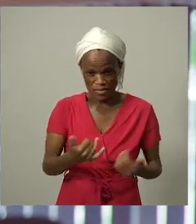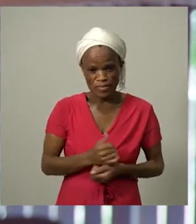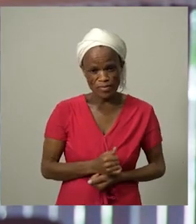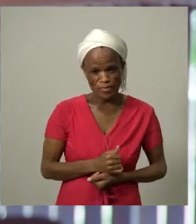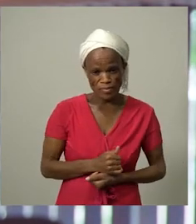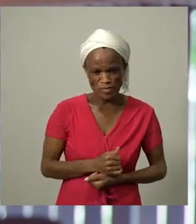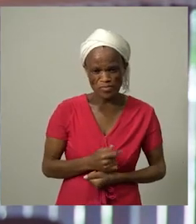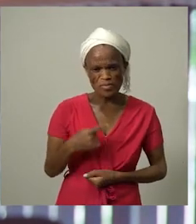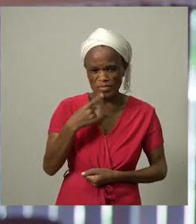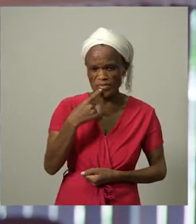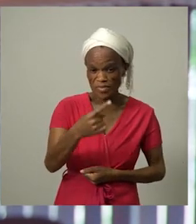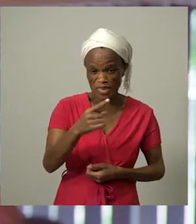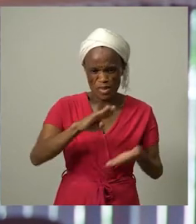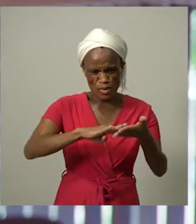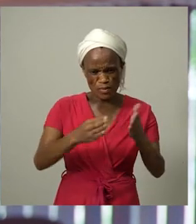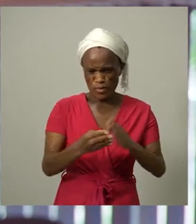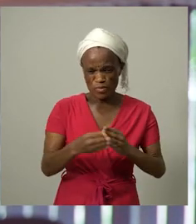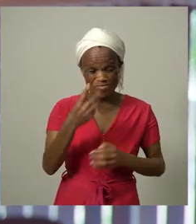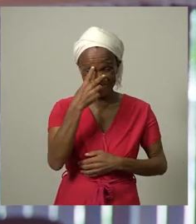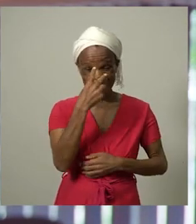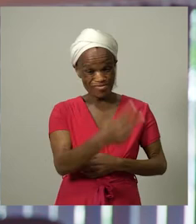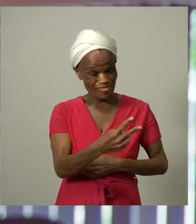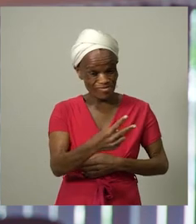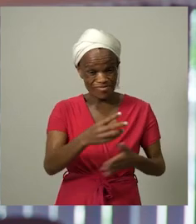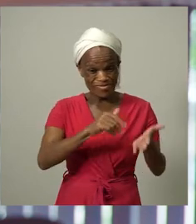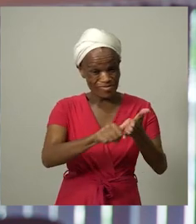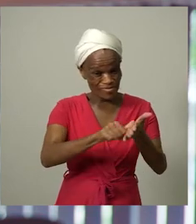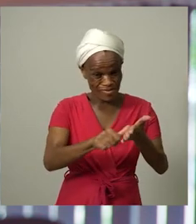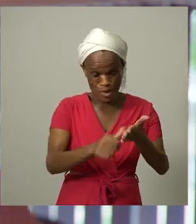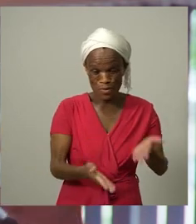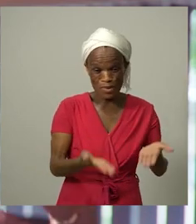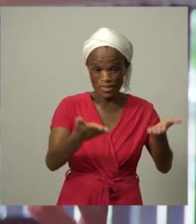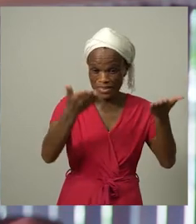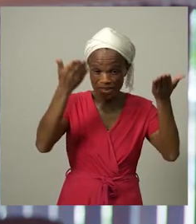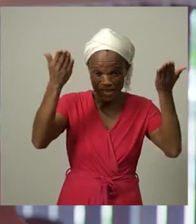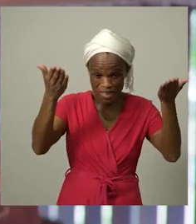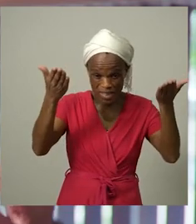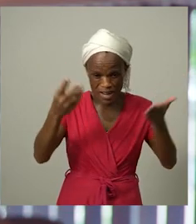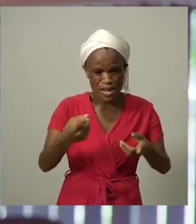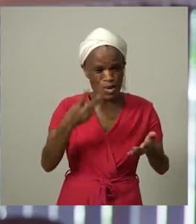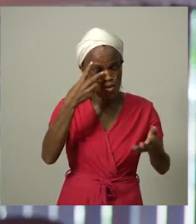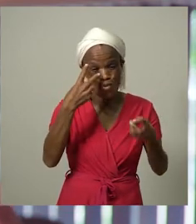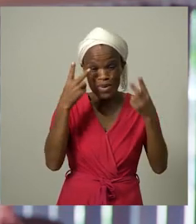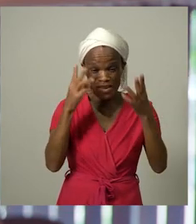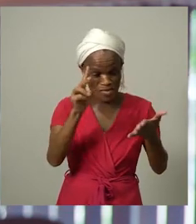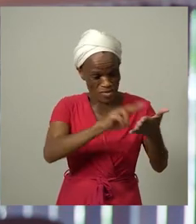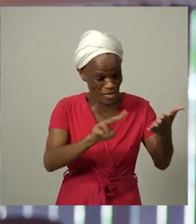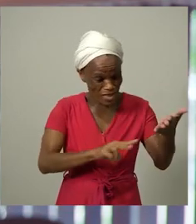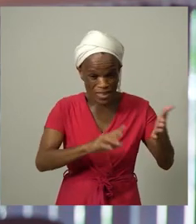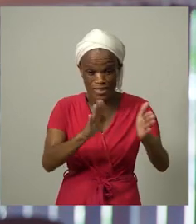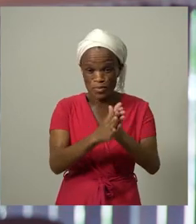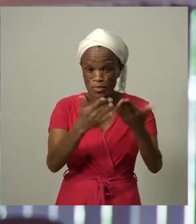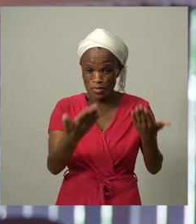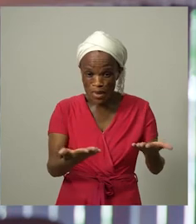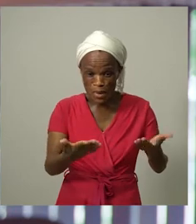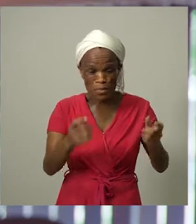ukuthi komqala ngokwamanani nje sesiwabonile. Amanani amanye sobonile, amanye sifunde ngawo, amanye sibona ezindabeni,